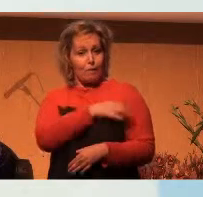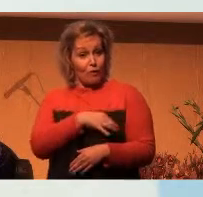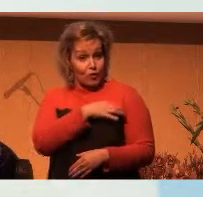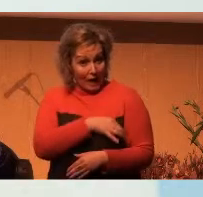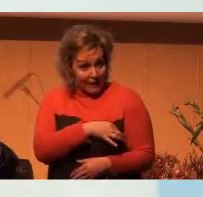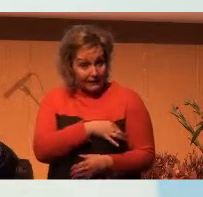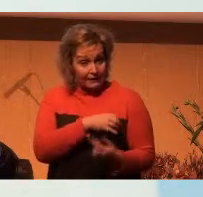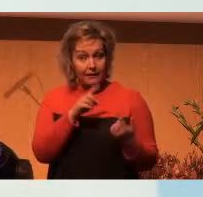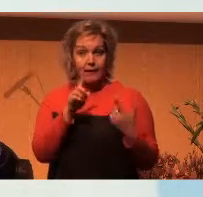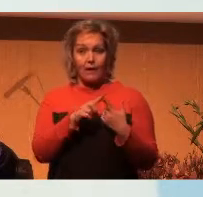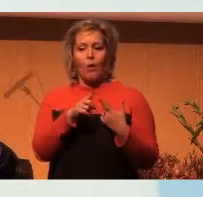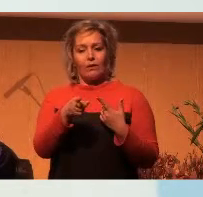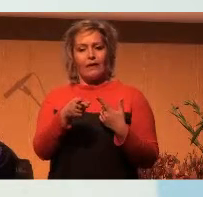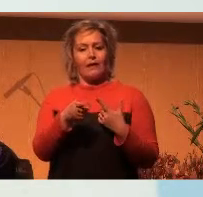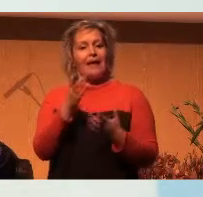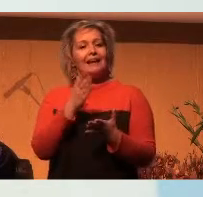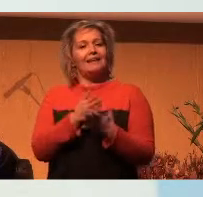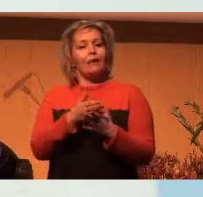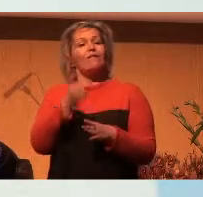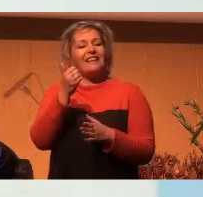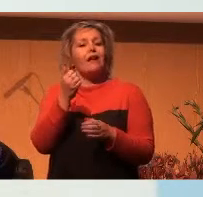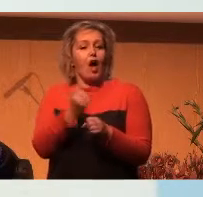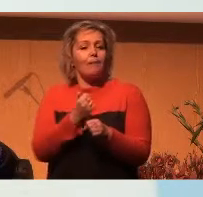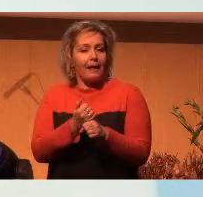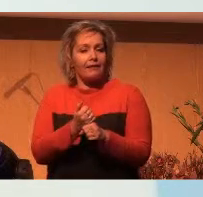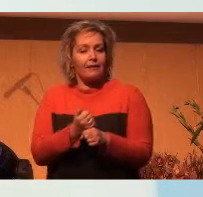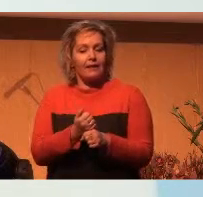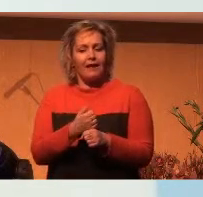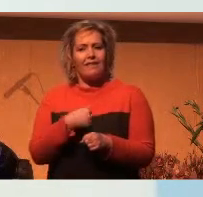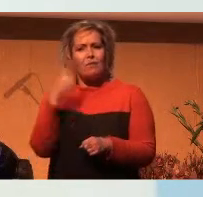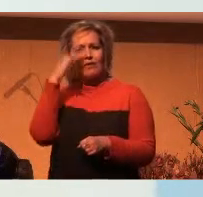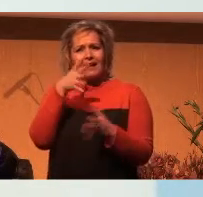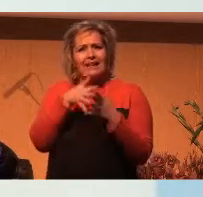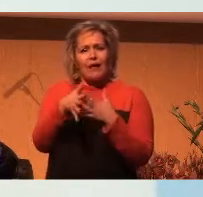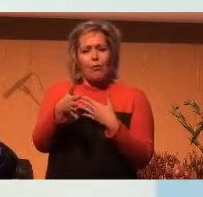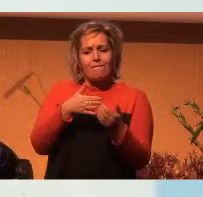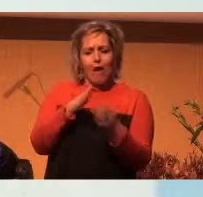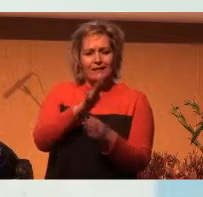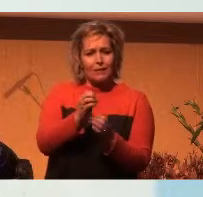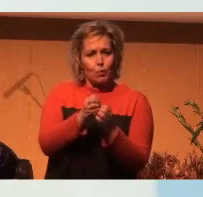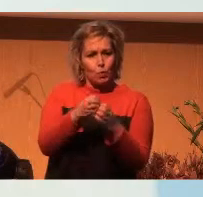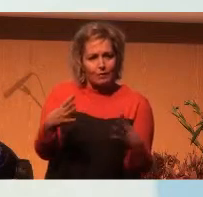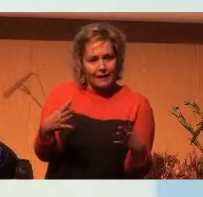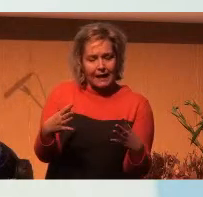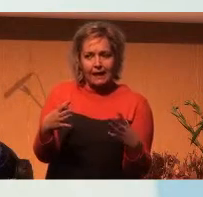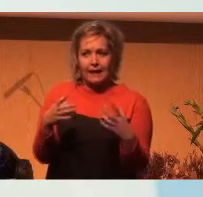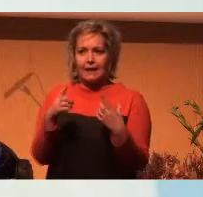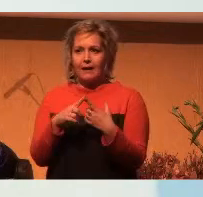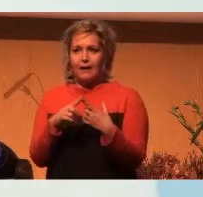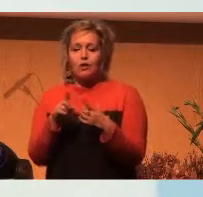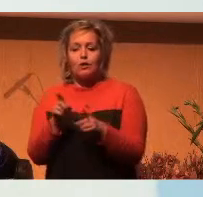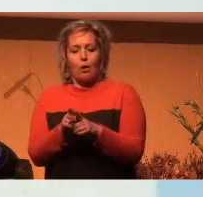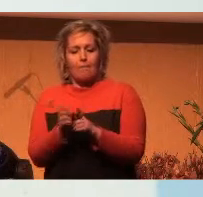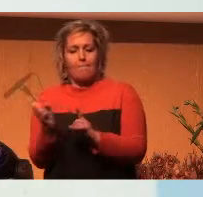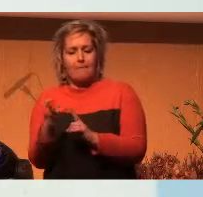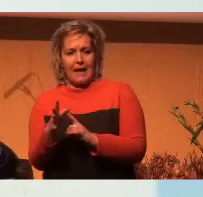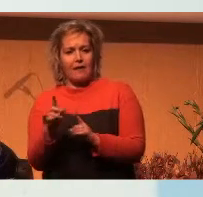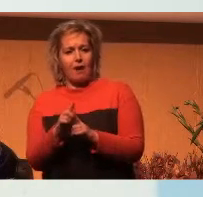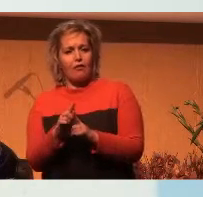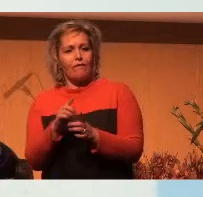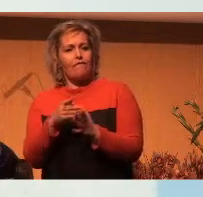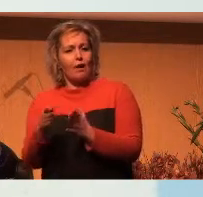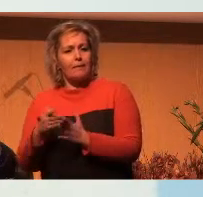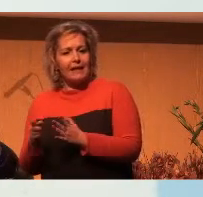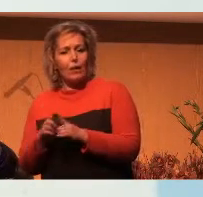profesjonelt, og det er riktig arbeid. Vi må tenke gjennom fagets utvikling, som er preget av